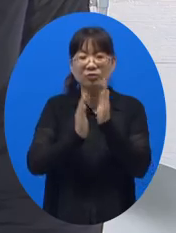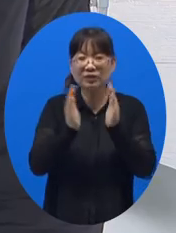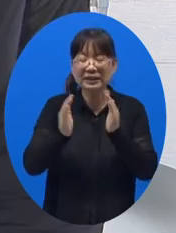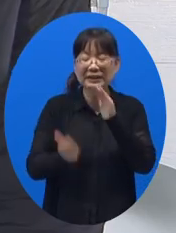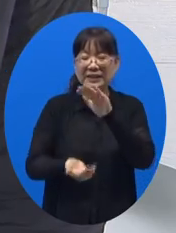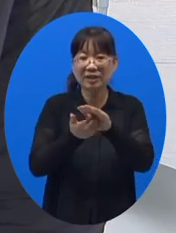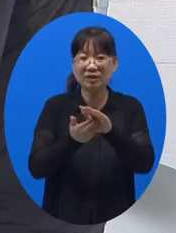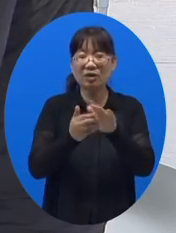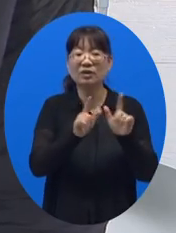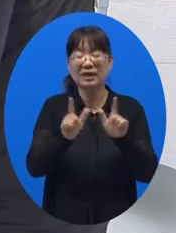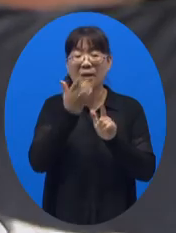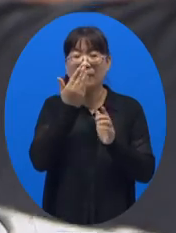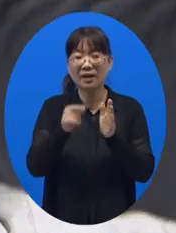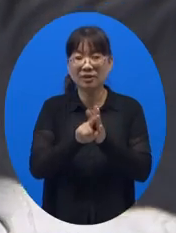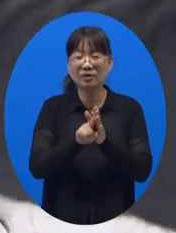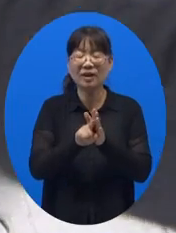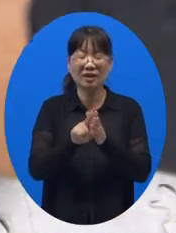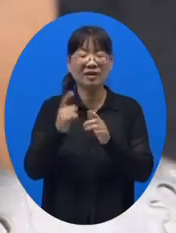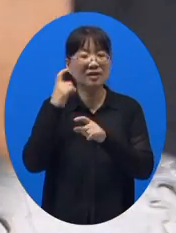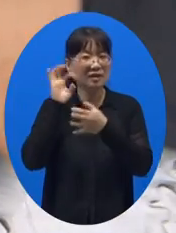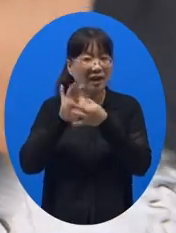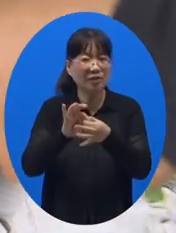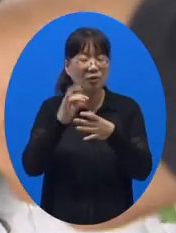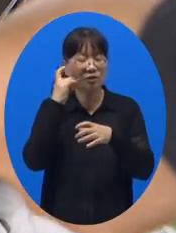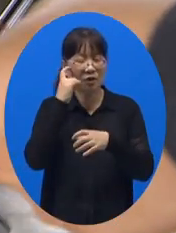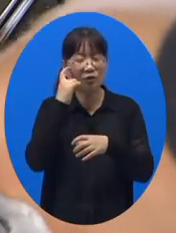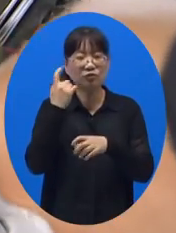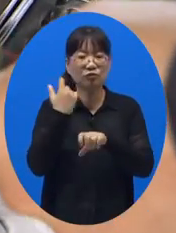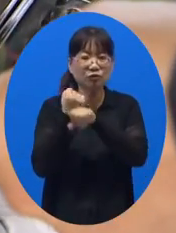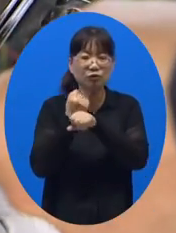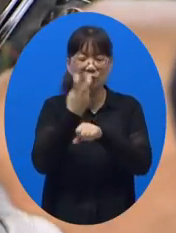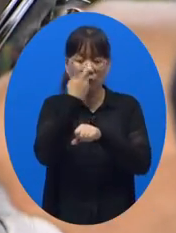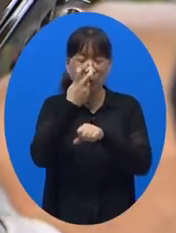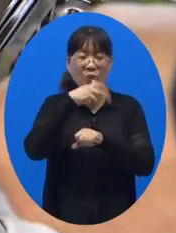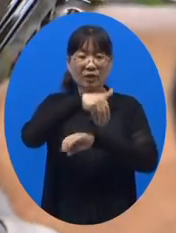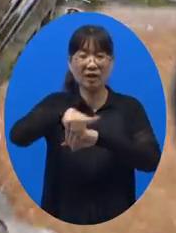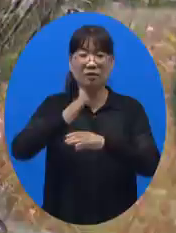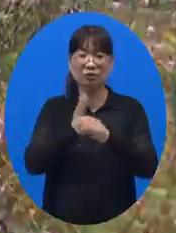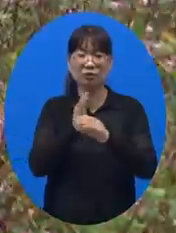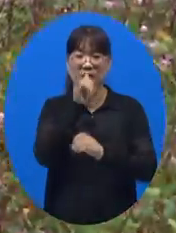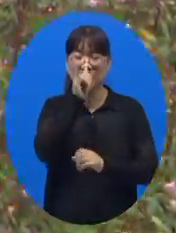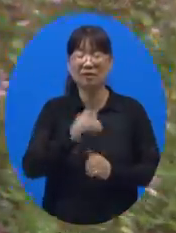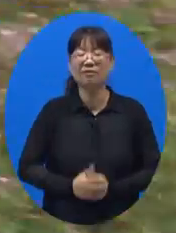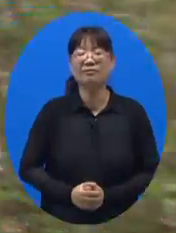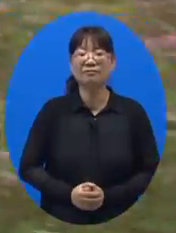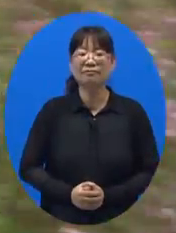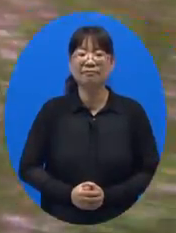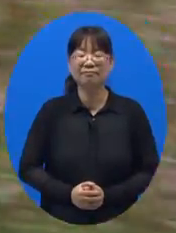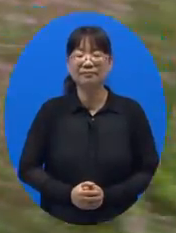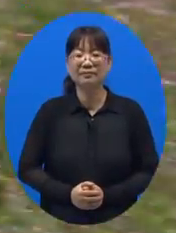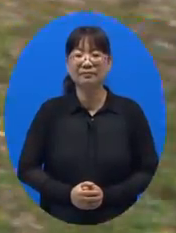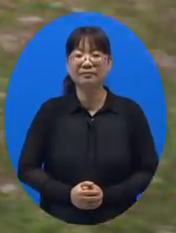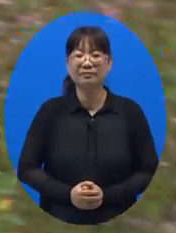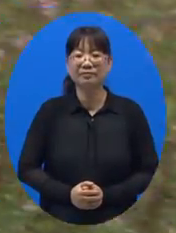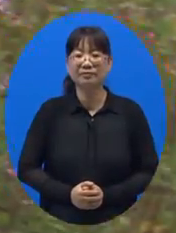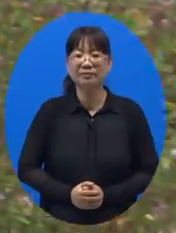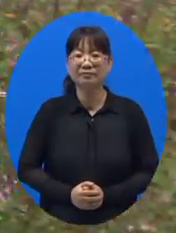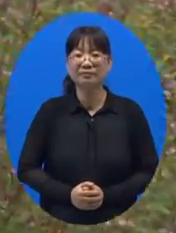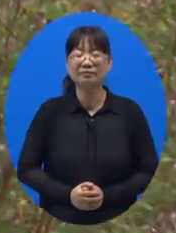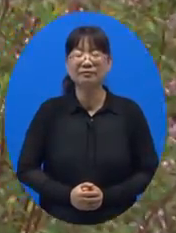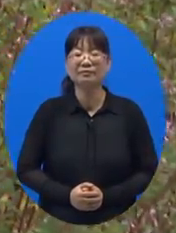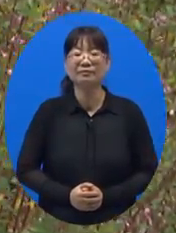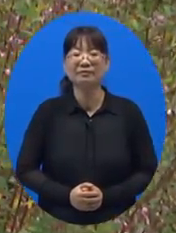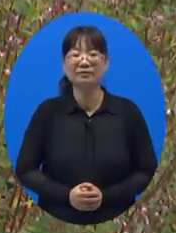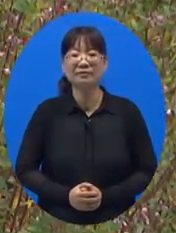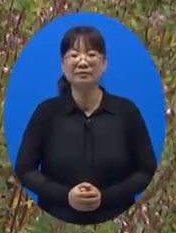있도록 자생지를 지속적으로 복원하고 다양한 응용 연구를 추진할 계획입니다. 경기 GTV 최창순입니다.